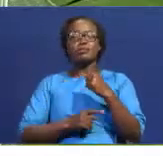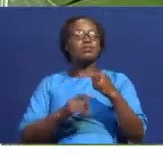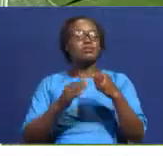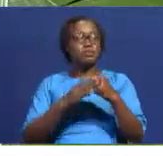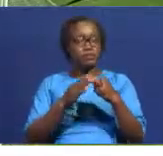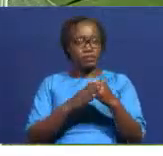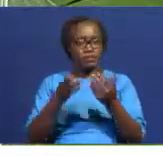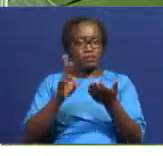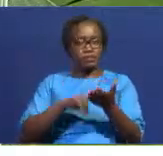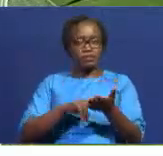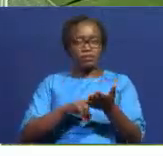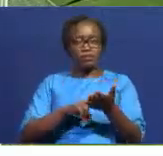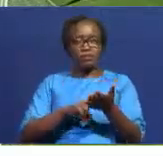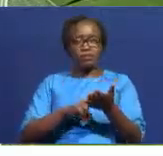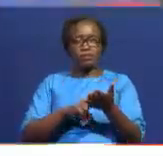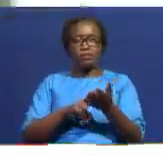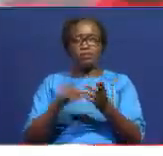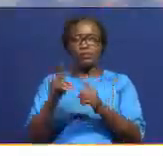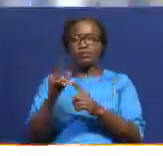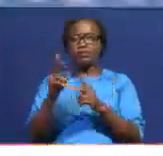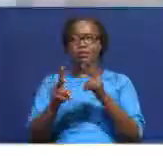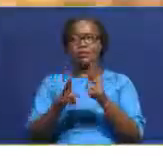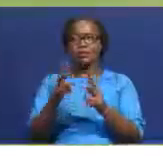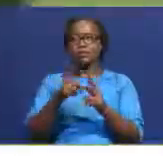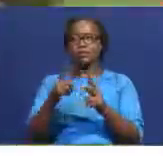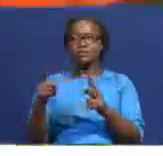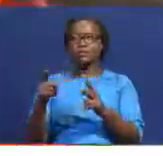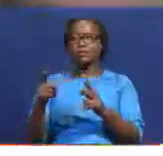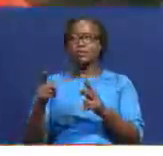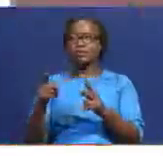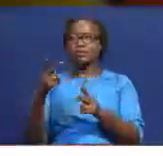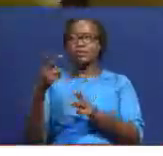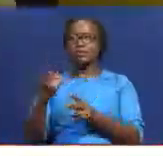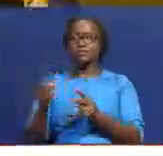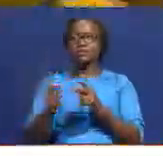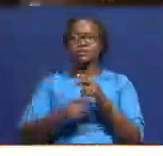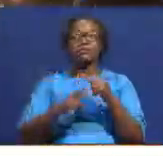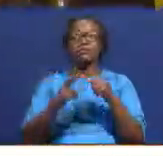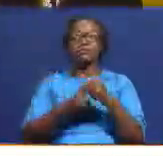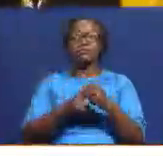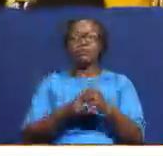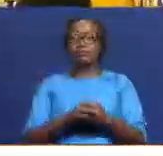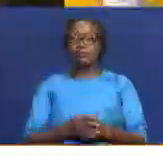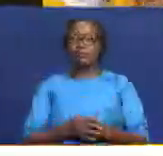mechi ya marudio ikichezwa baina ya tarehe 20 hadi 22 mwezi Septemba.